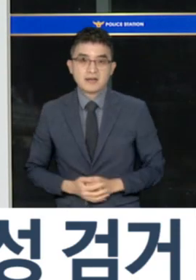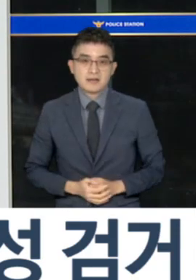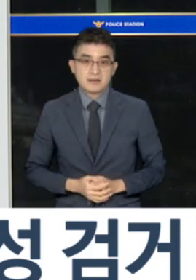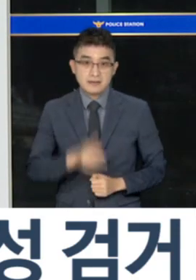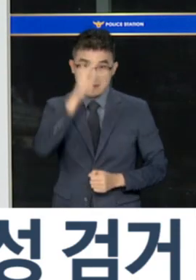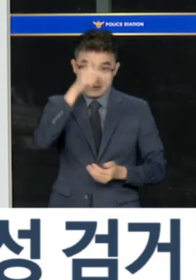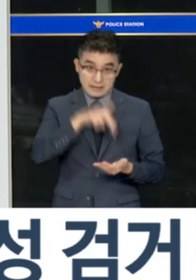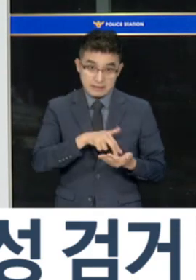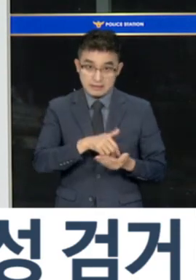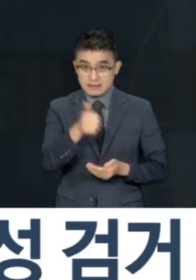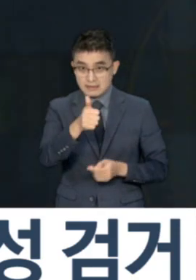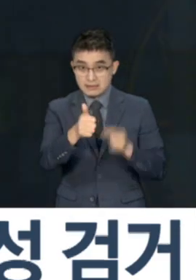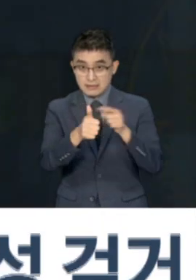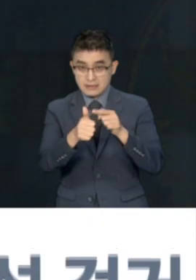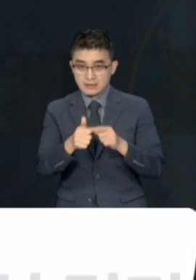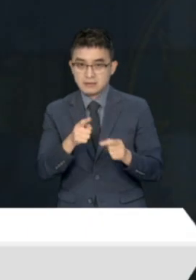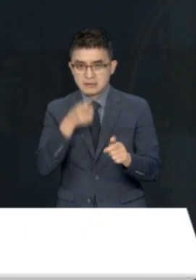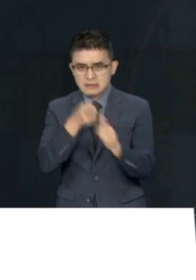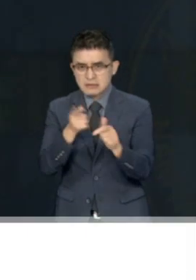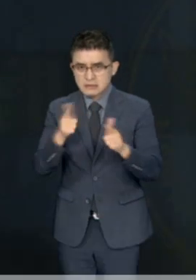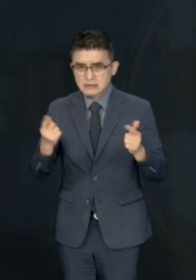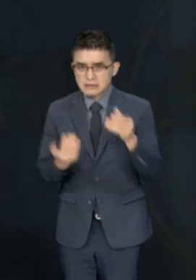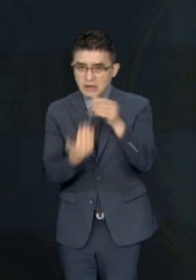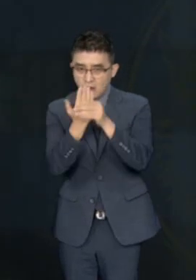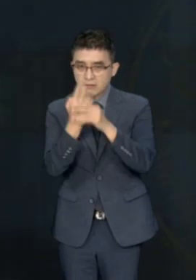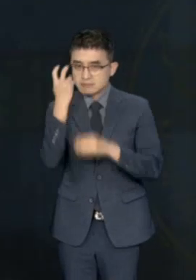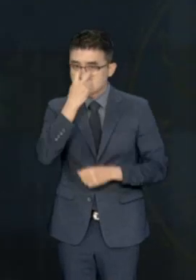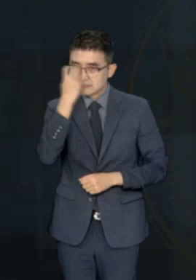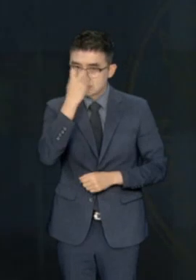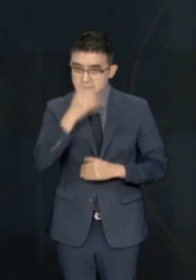경찰은 a씨를 상대로 정확한 사건 경위를 조사할 예정입니다